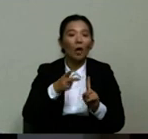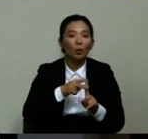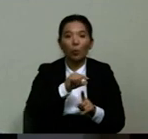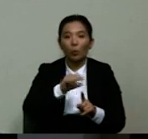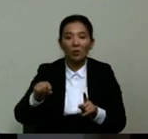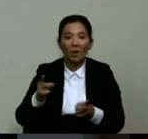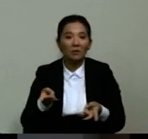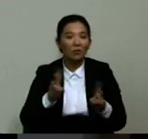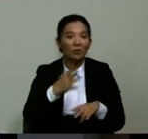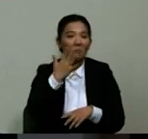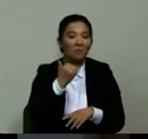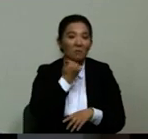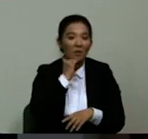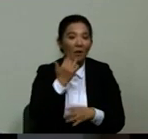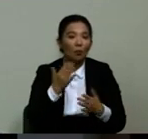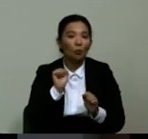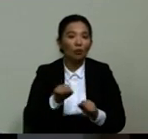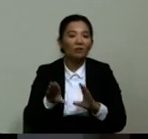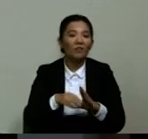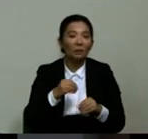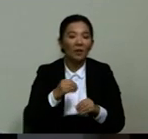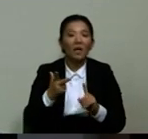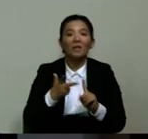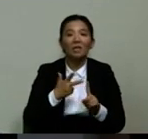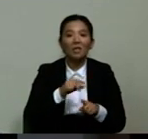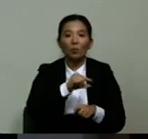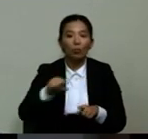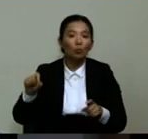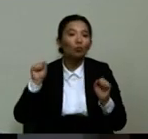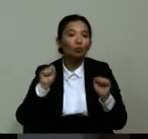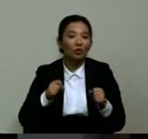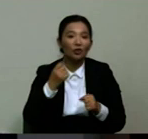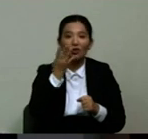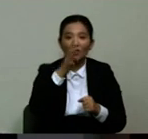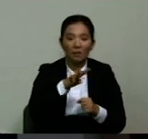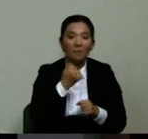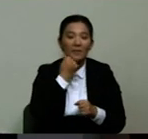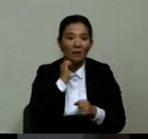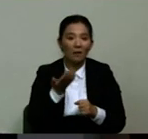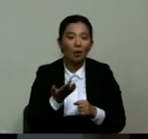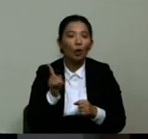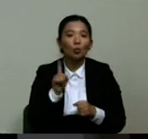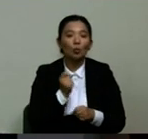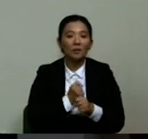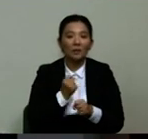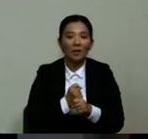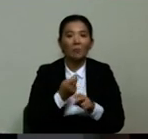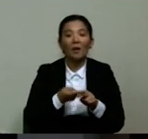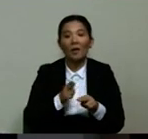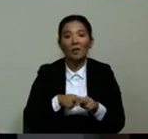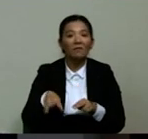уже остается 5 материалов, которые мы можем выбрать. На третью полосу, конечно, 4 материала. Что мы делаем? Мы